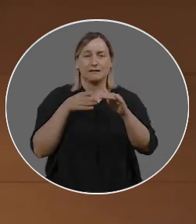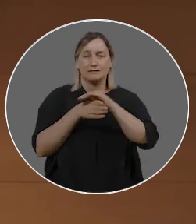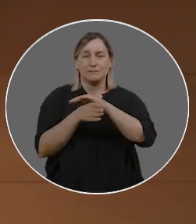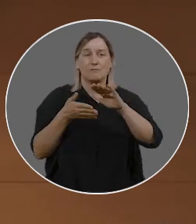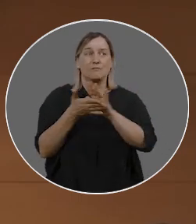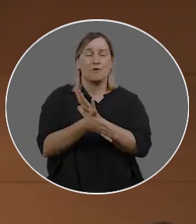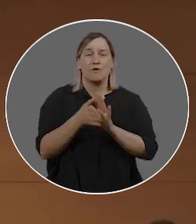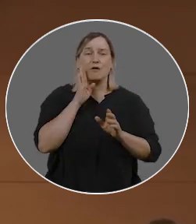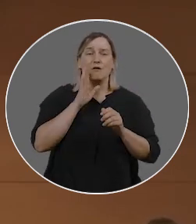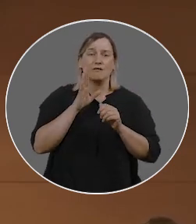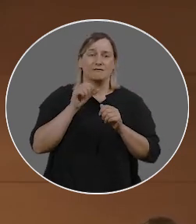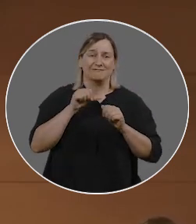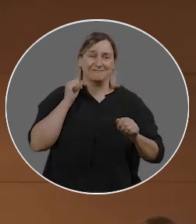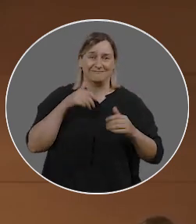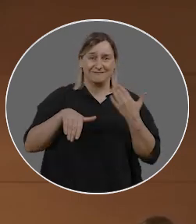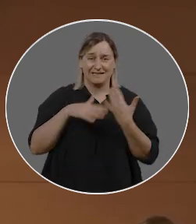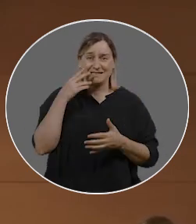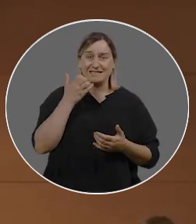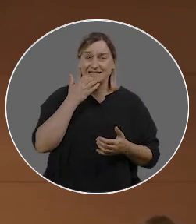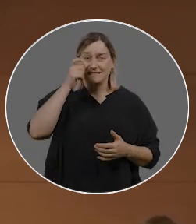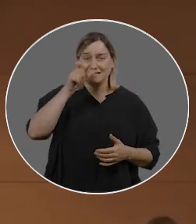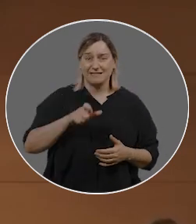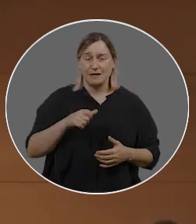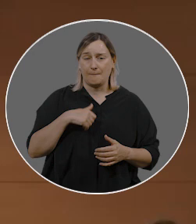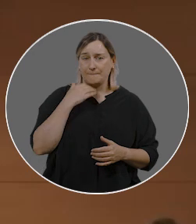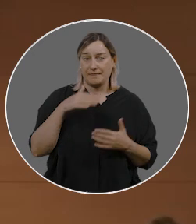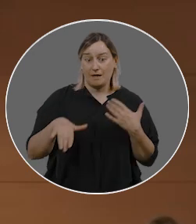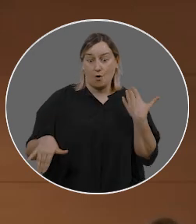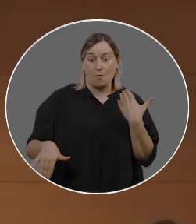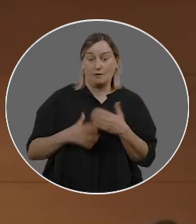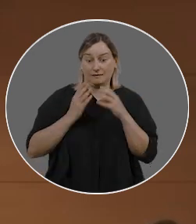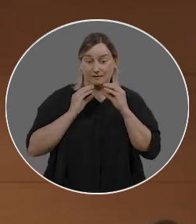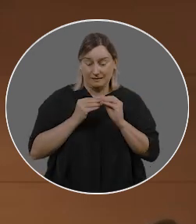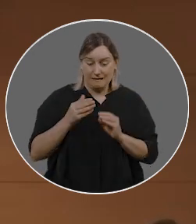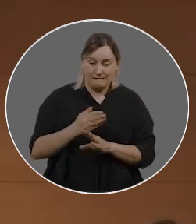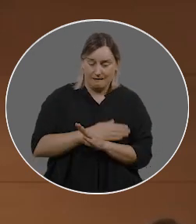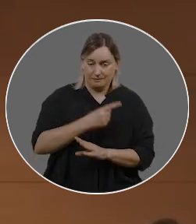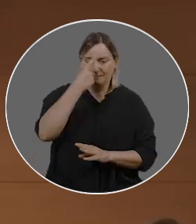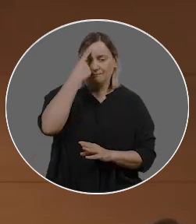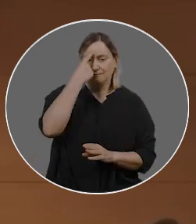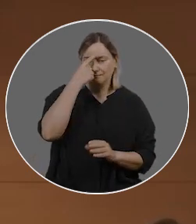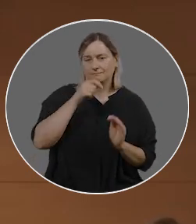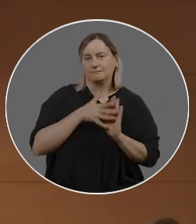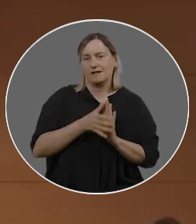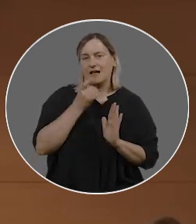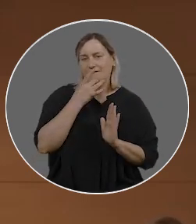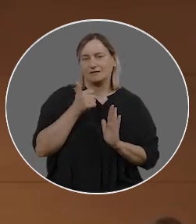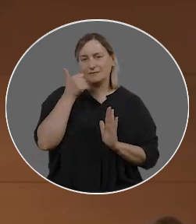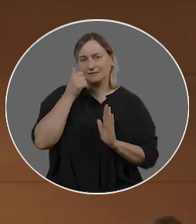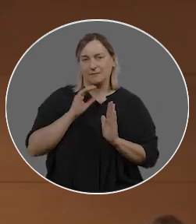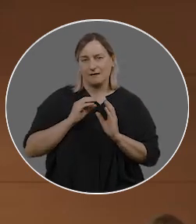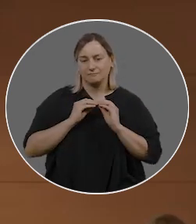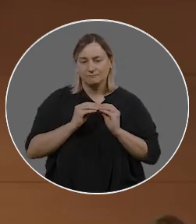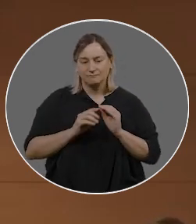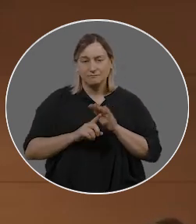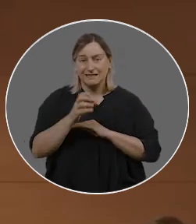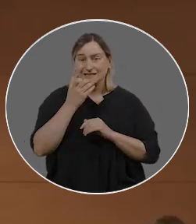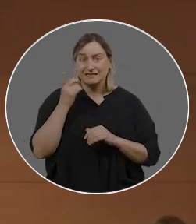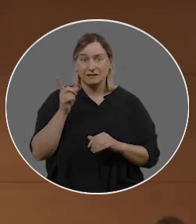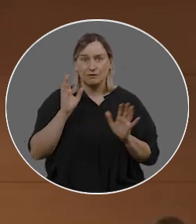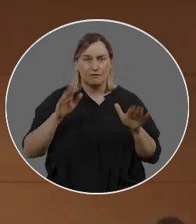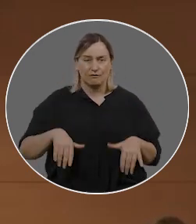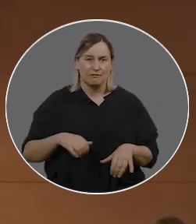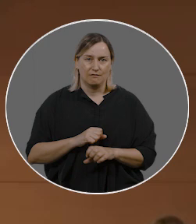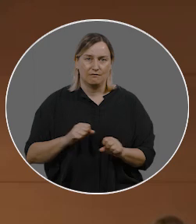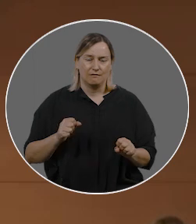com hem dit a l'inici també, si ho tens en compte des de l'inici de desenvolupament d'aquell sistema és molt més fàcil i al final, si no, el cost